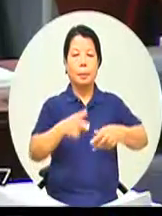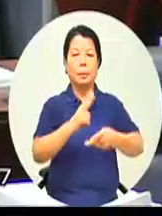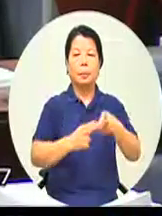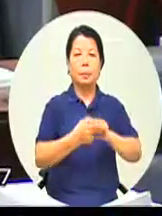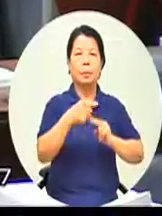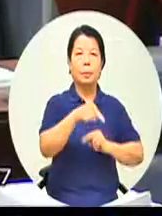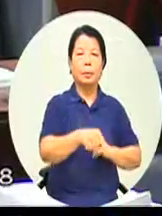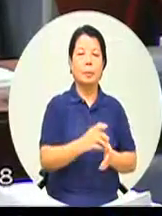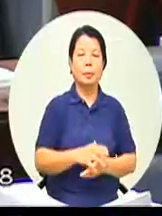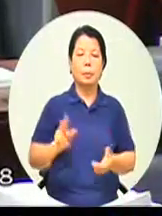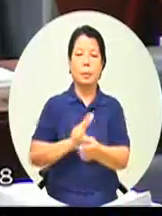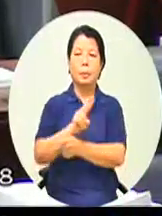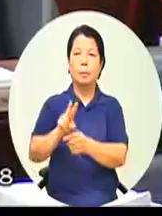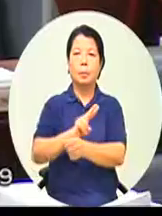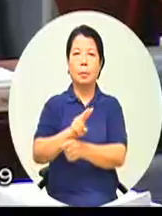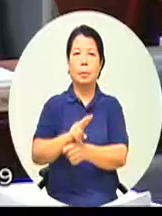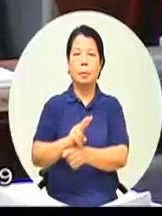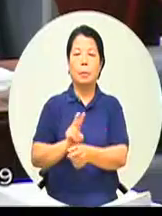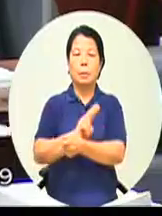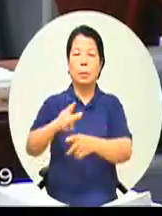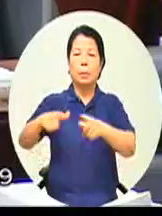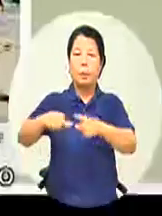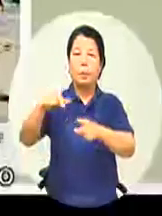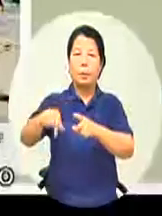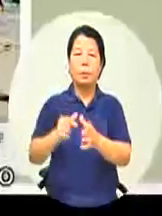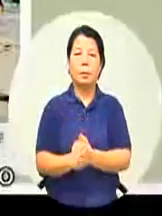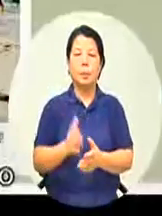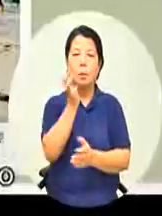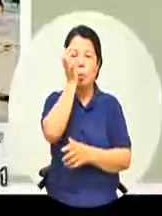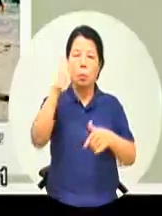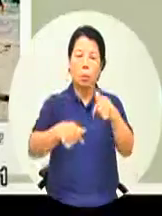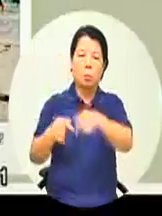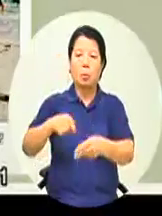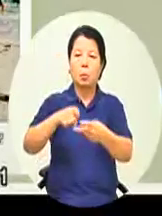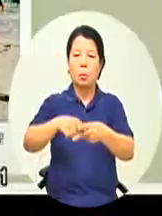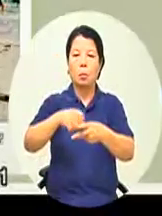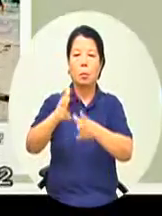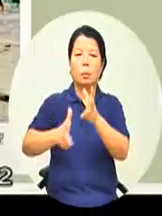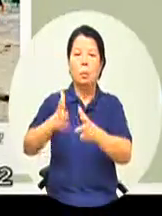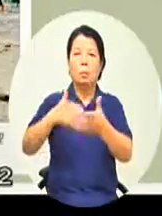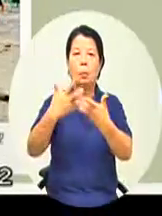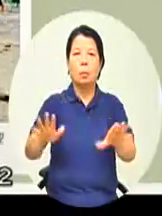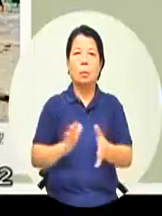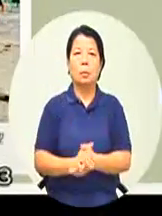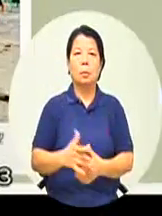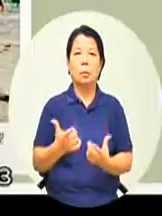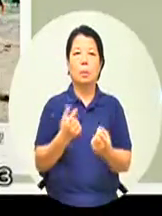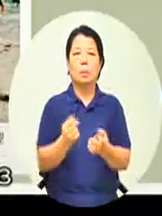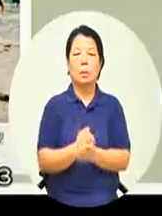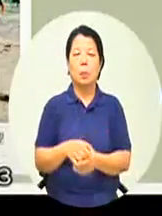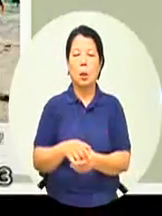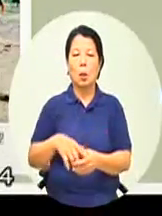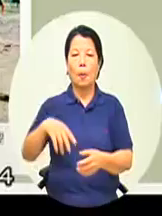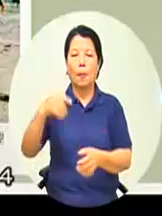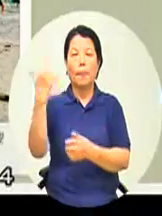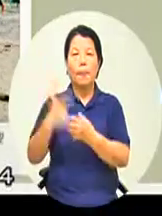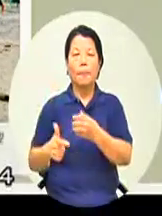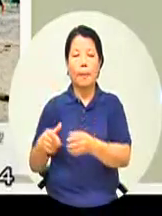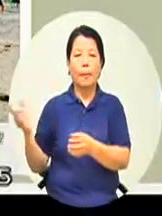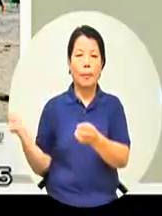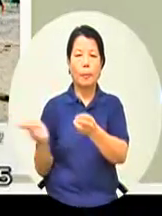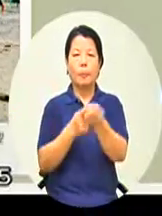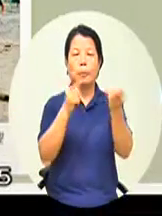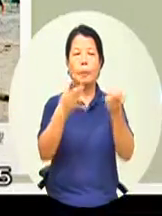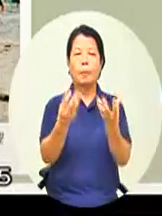哦，林门哦，遐石化工业区你看工厂遐多啦，没有一个慢速垒球场，不止林园没